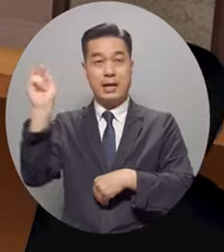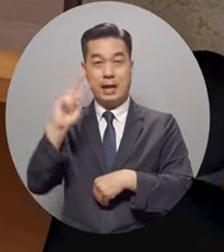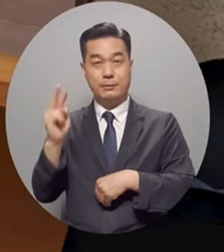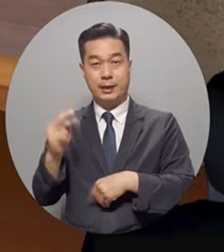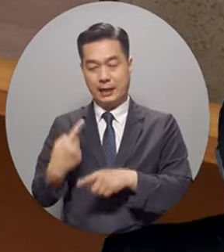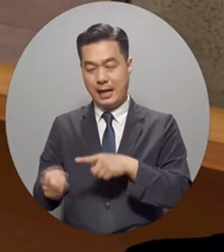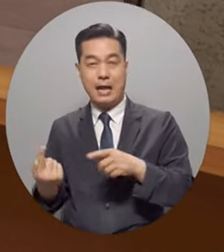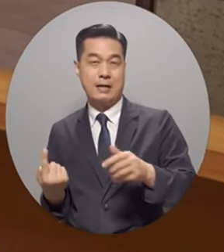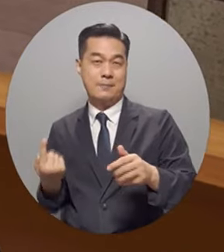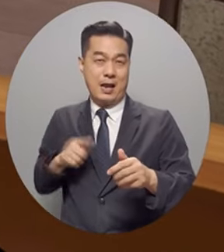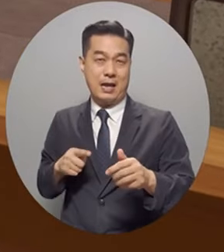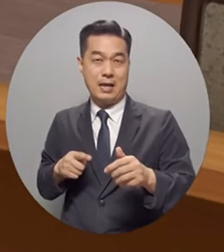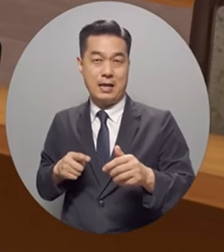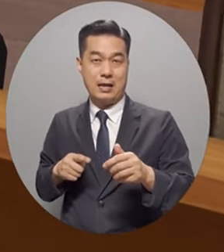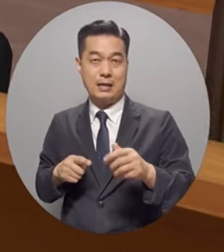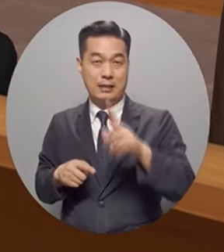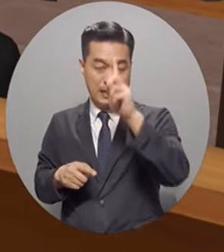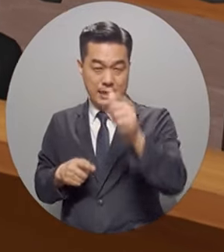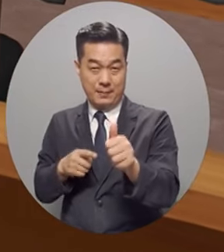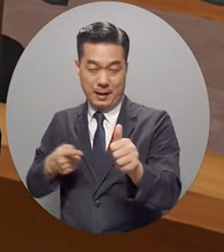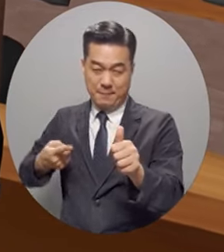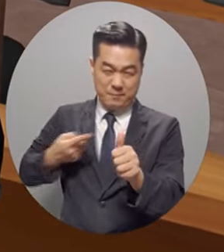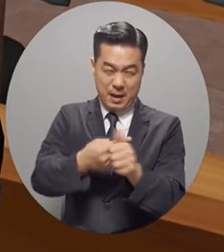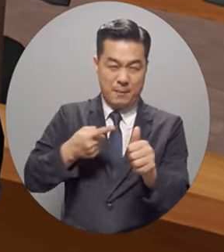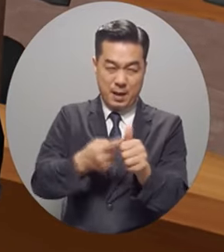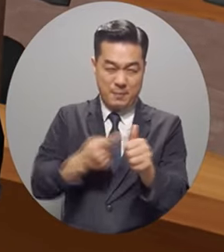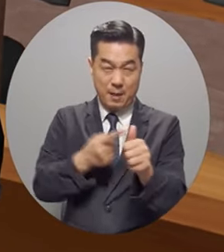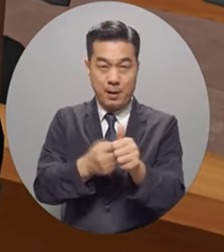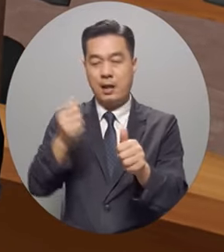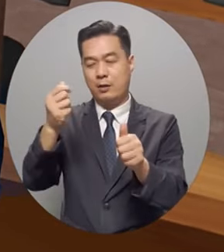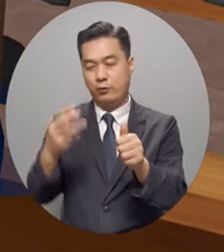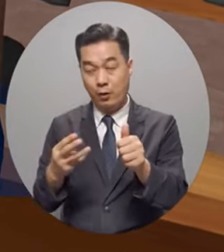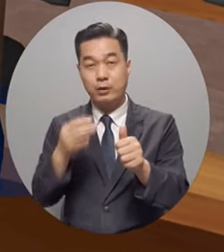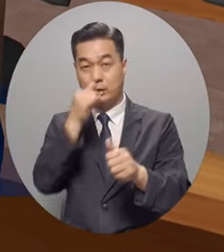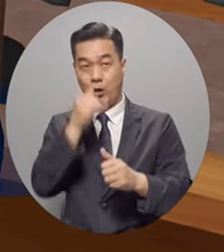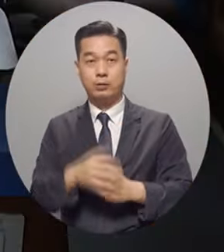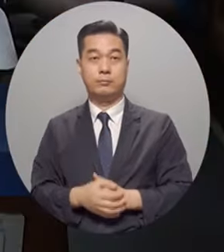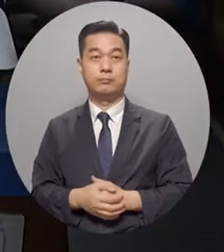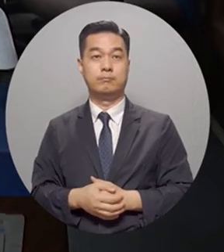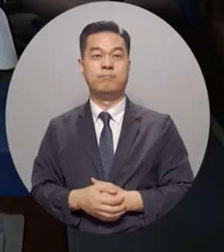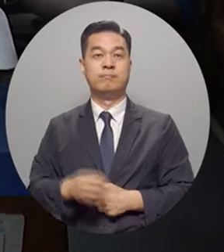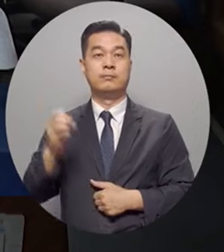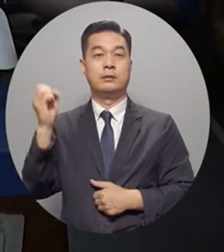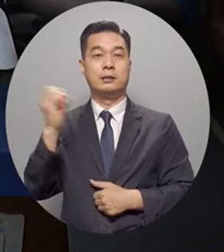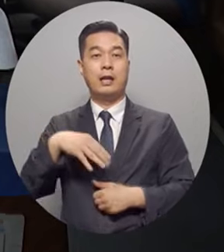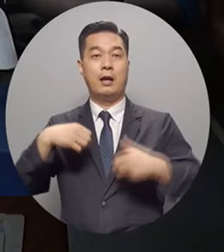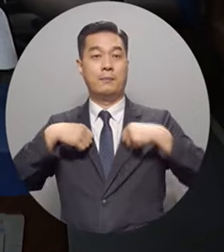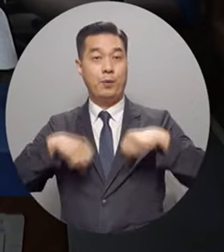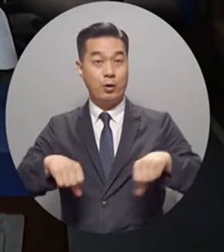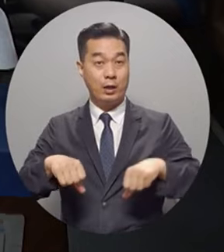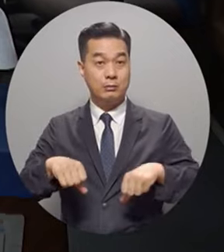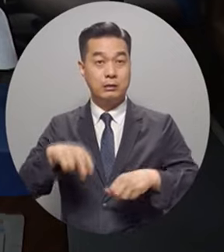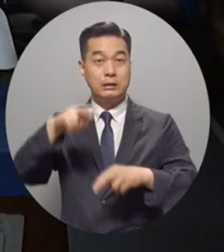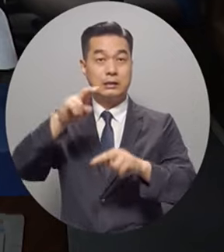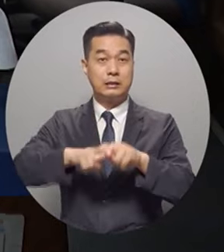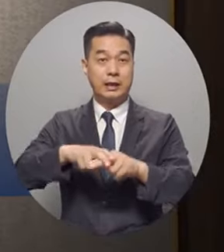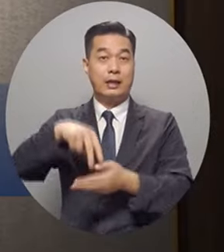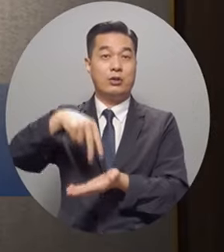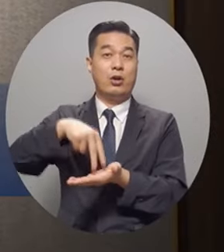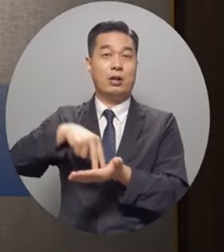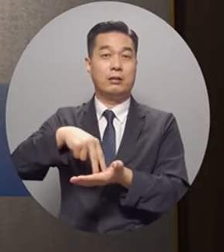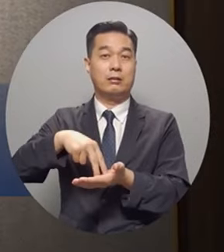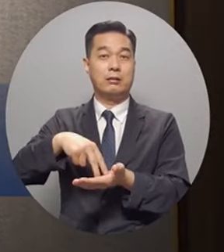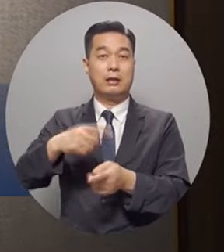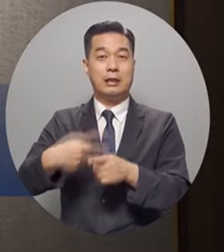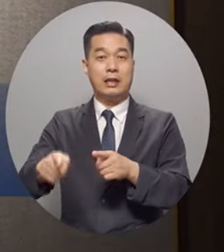흉기를 들고 돌진에 이씨를 서너차례 공격했습니다 그냥 포기하신 듯이 그냥 그 자리에서 계셨어요 칼 내려 놓으시라고